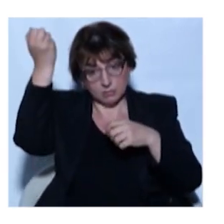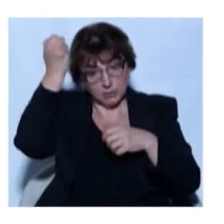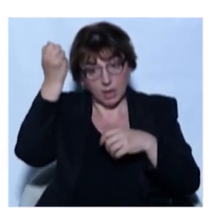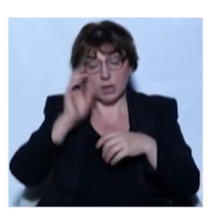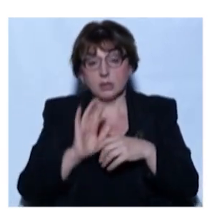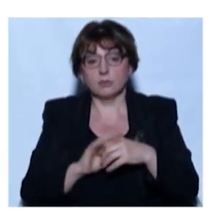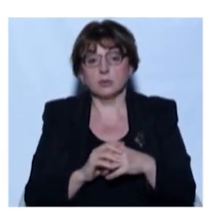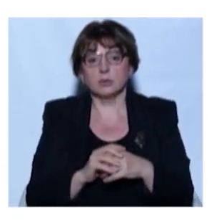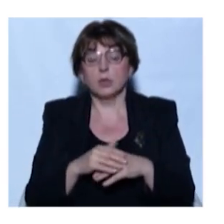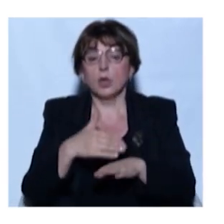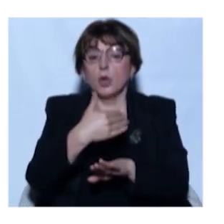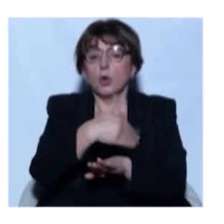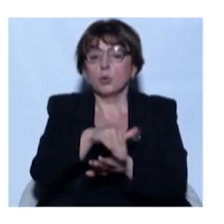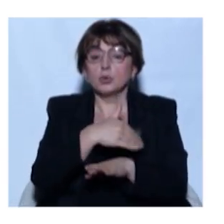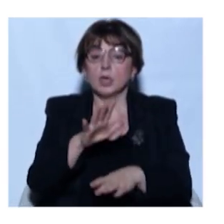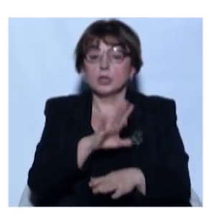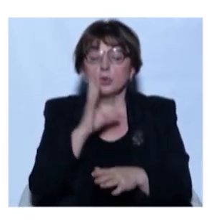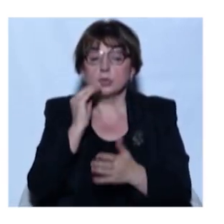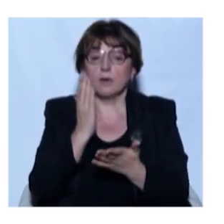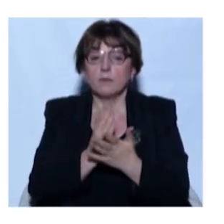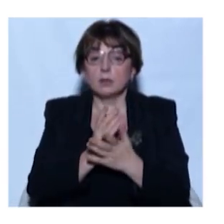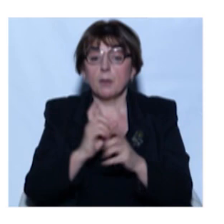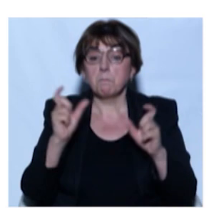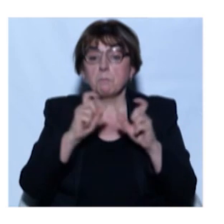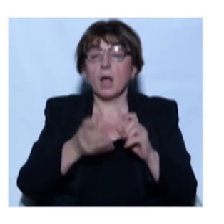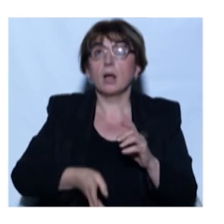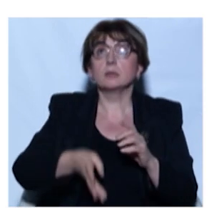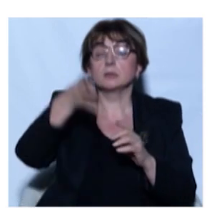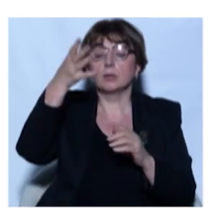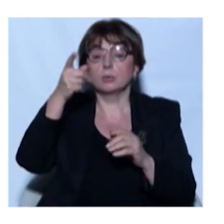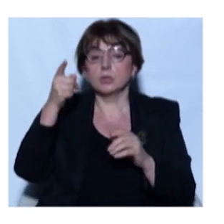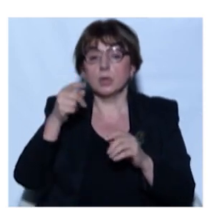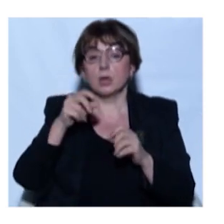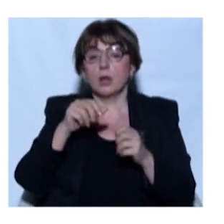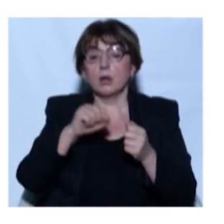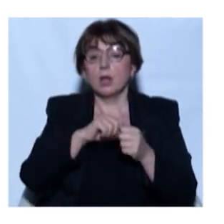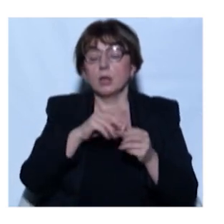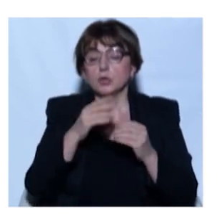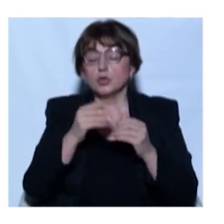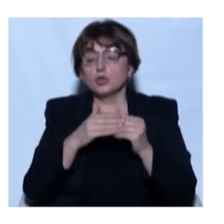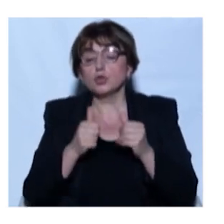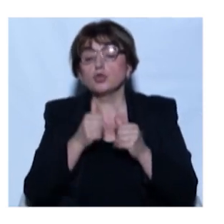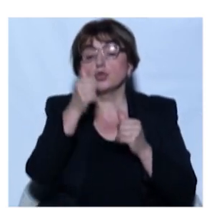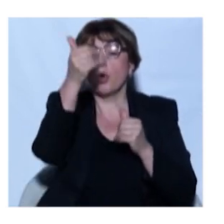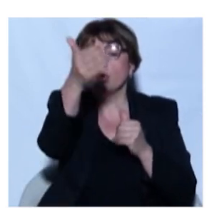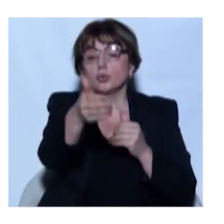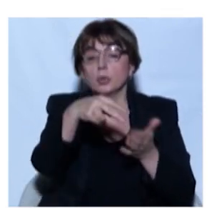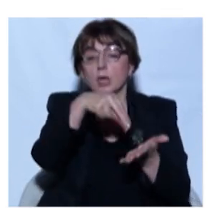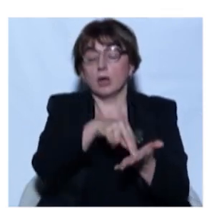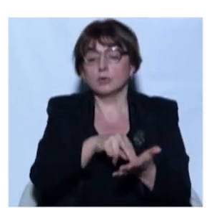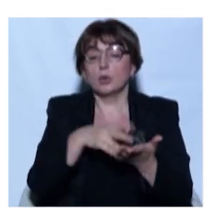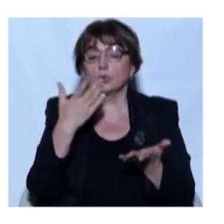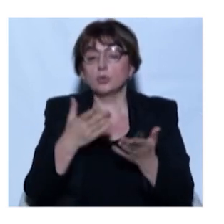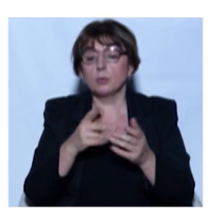დაზიანდე. ქუჩაში ყოფნისას მაღალსართულიანი შენობებიდან მაქსიმალურად შორს უნდა გაჩერდე.